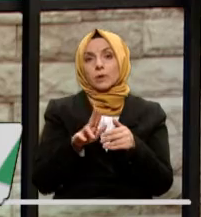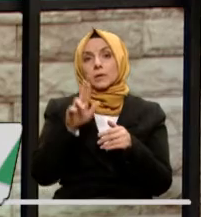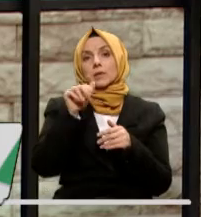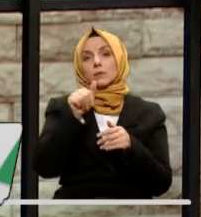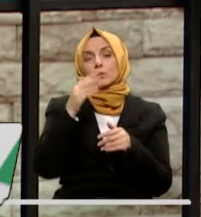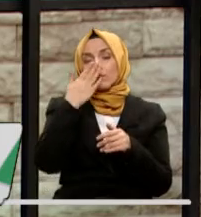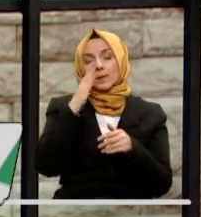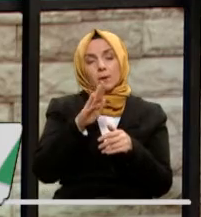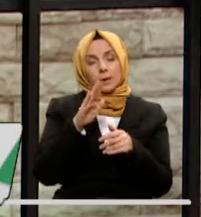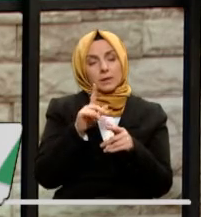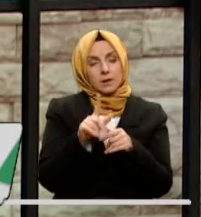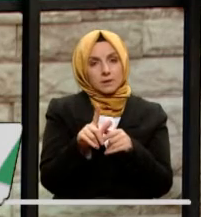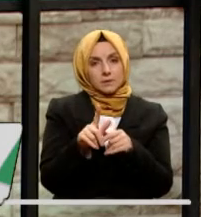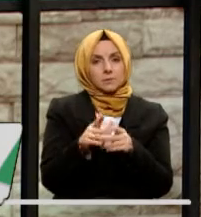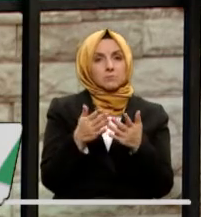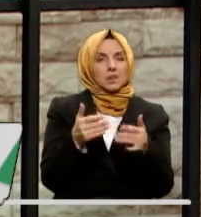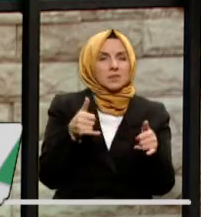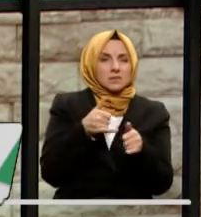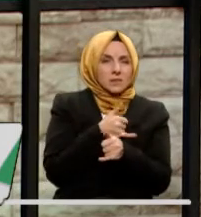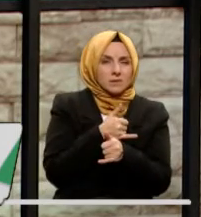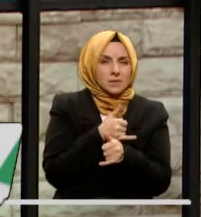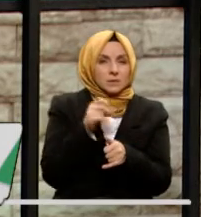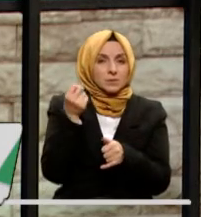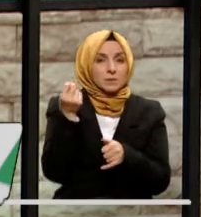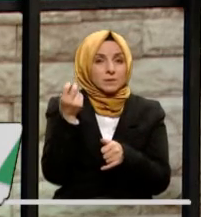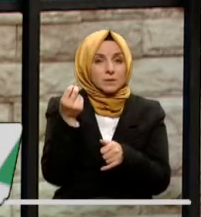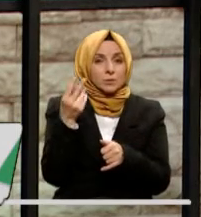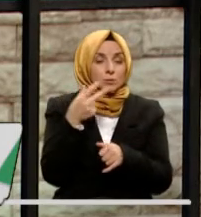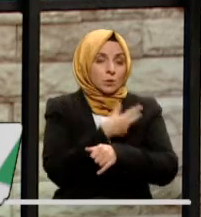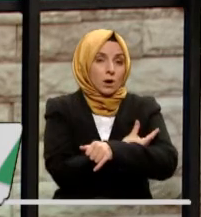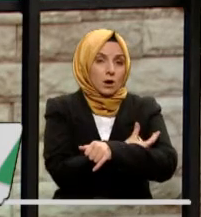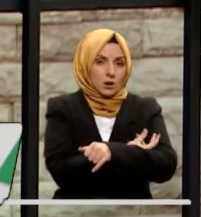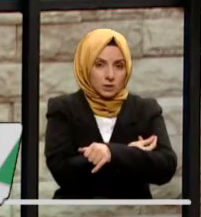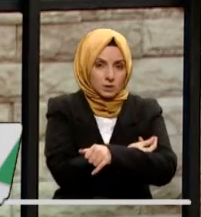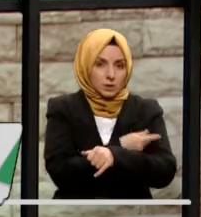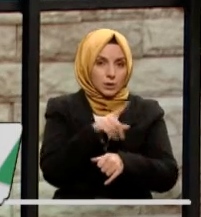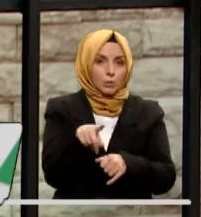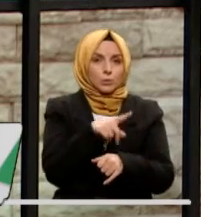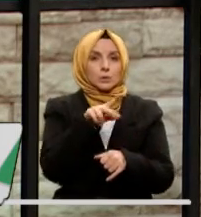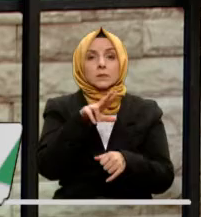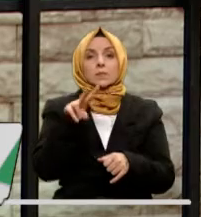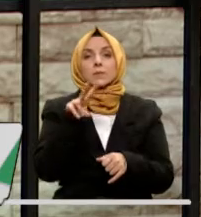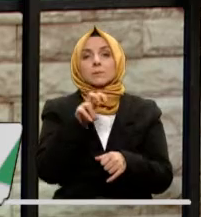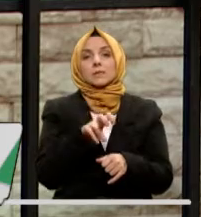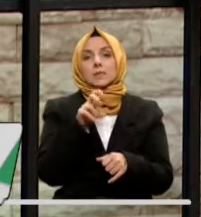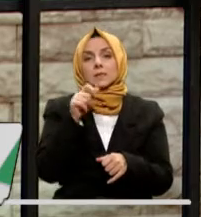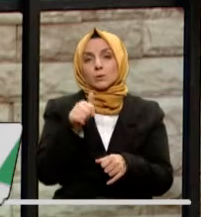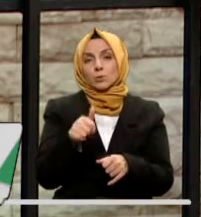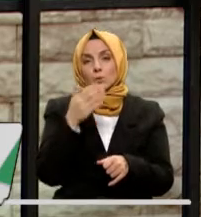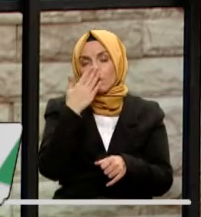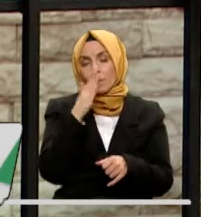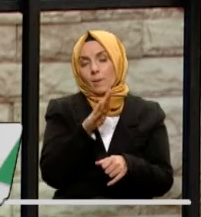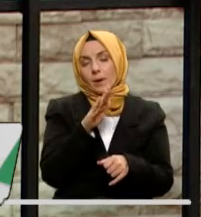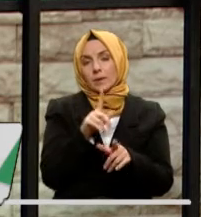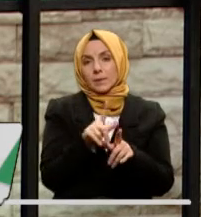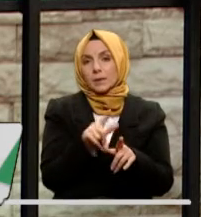şekilde zayıflatılmış virüs aşıları dediğimiz bir aşı grubu var onlarda 28 gün beklemek gerekiyor onlar da Eğer